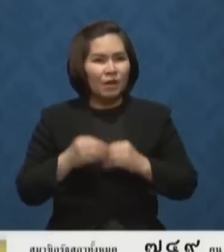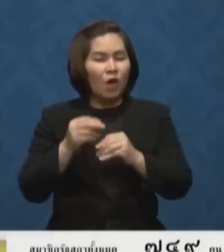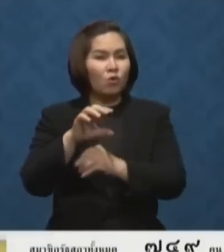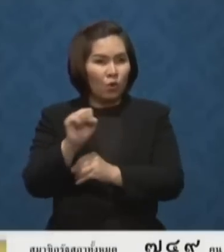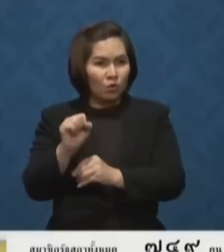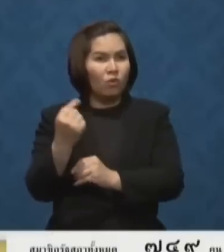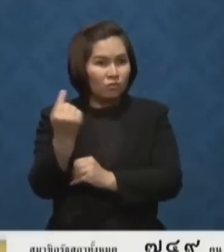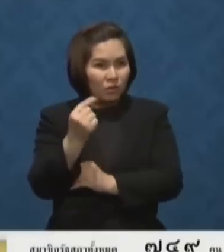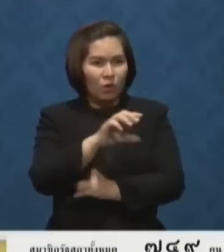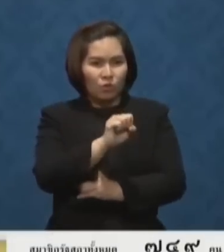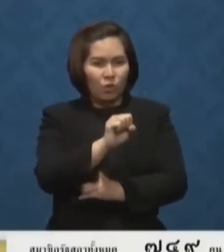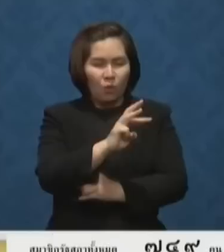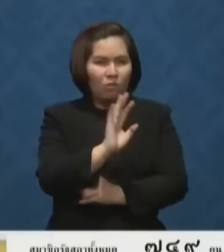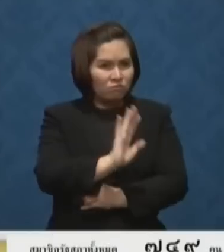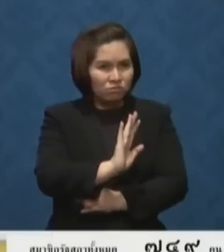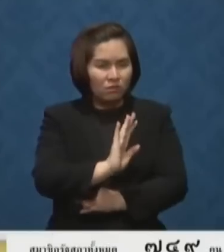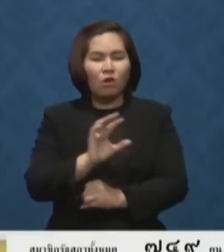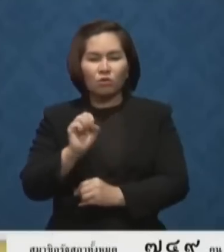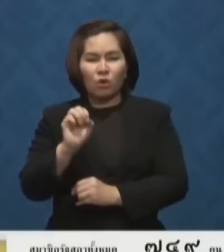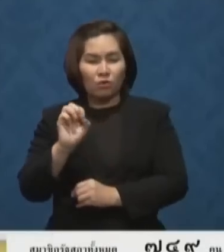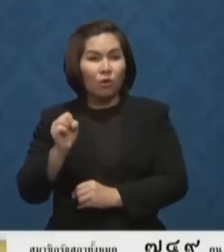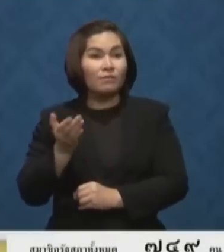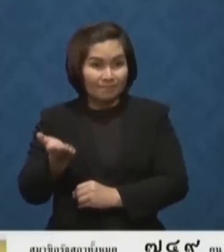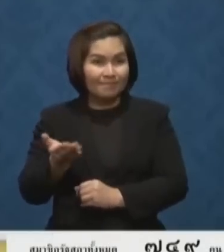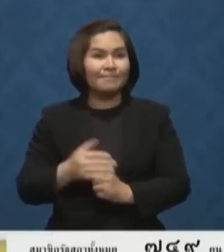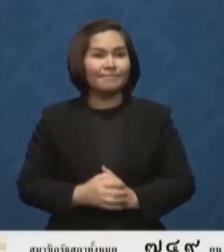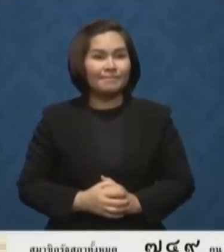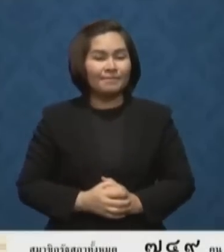สภาพุทธัศดอน เท่านั้นเชิญได้ครับ